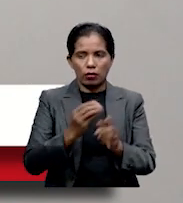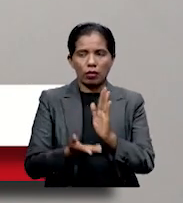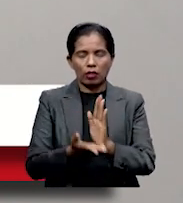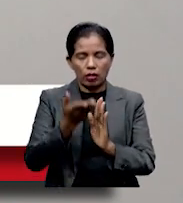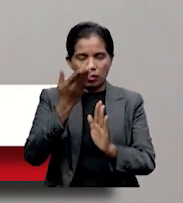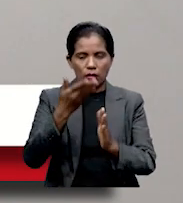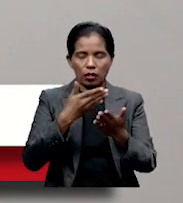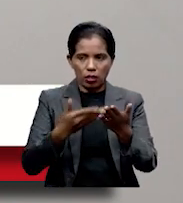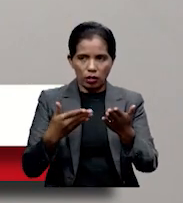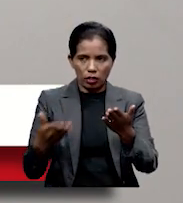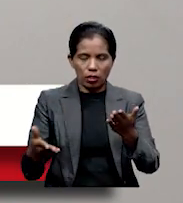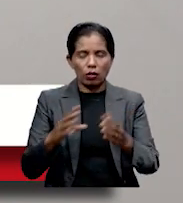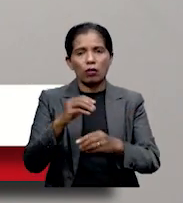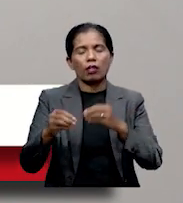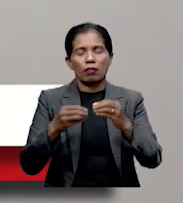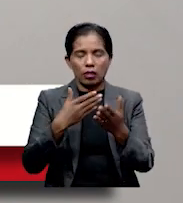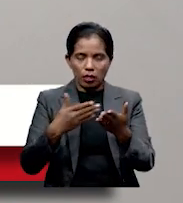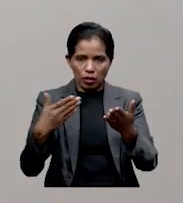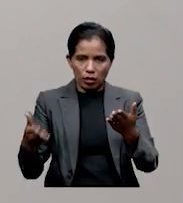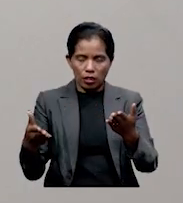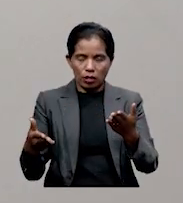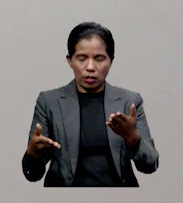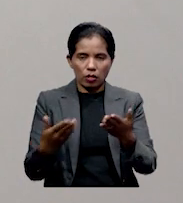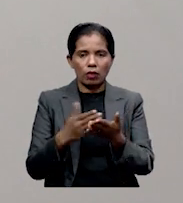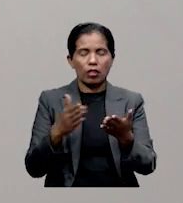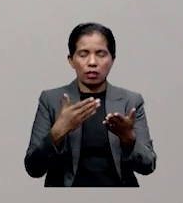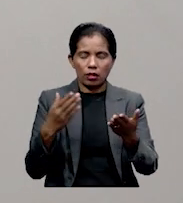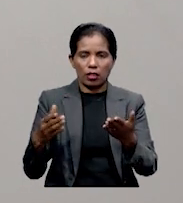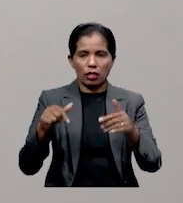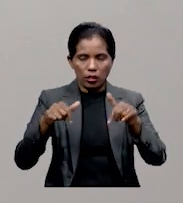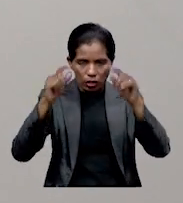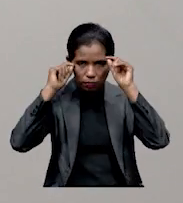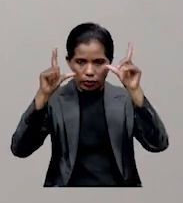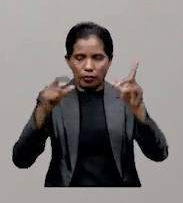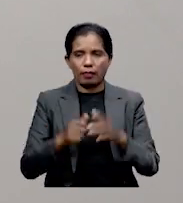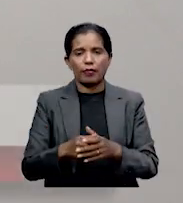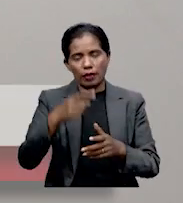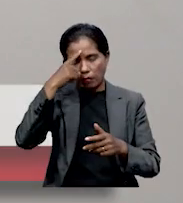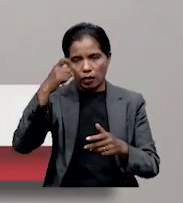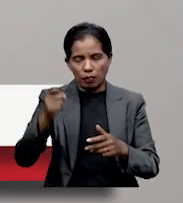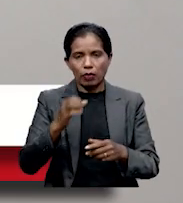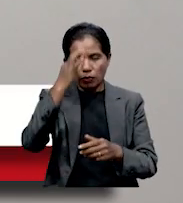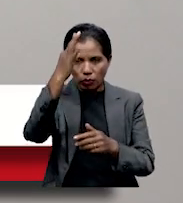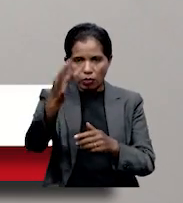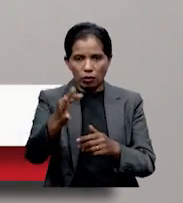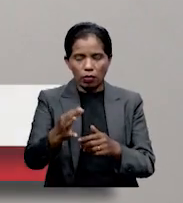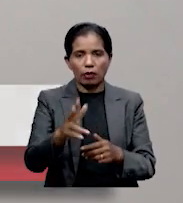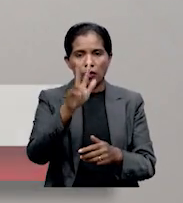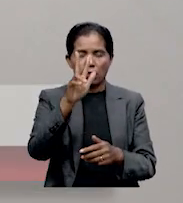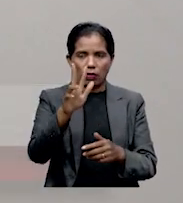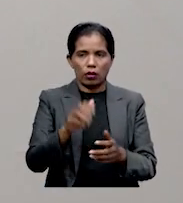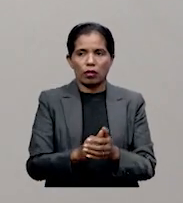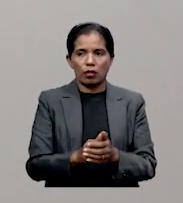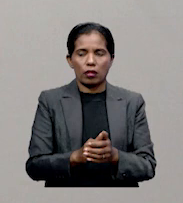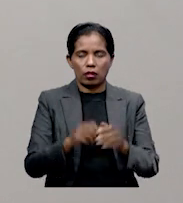produção local, agrícola ninia. Ne ia duni, ne serve tudo vamos dar o serne. Tapi ni maka bahawa yang kategori tulen ni be